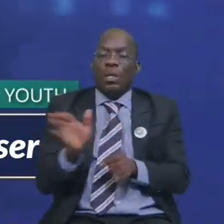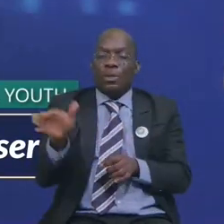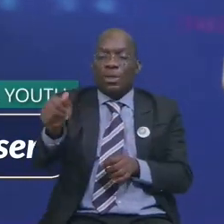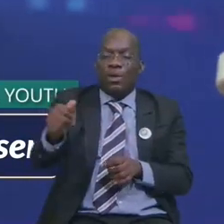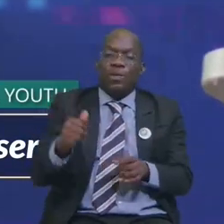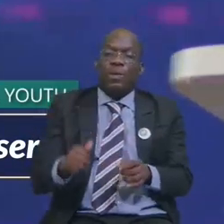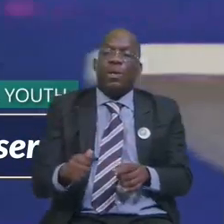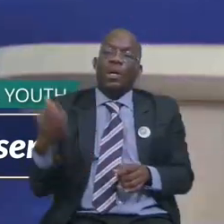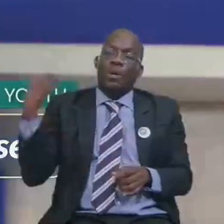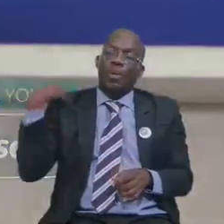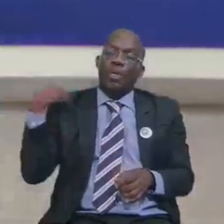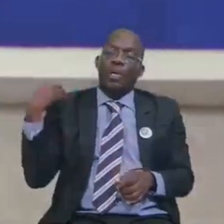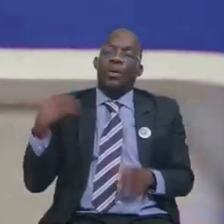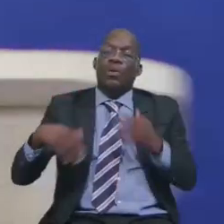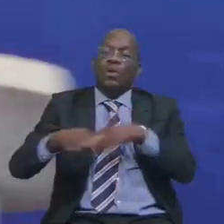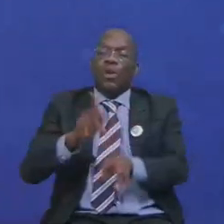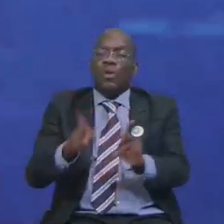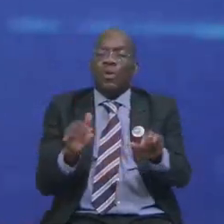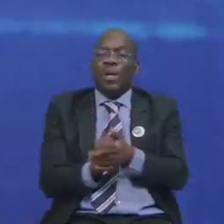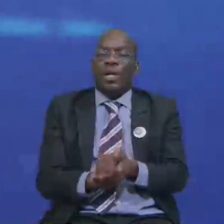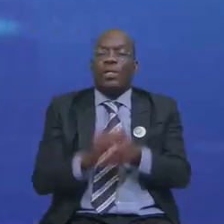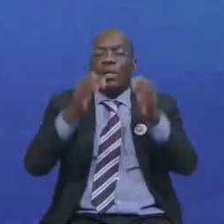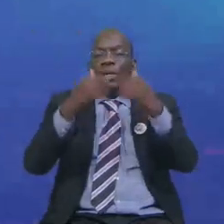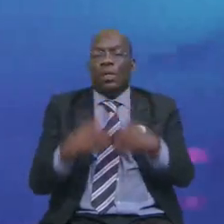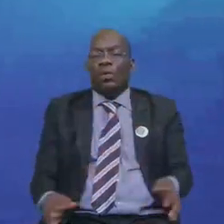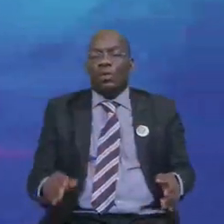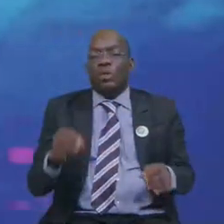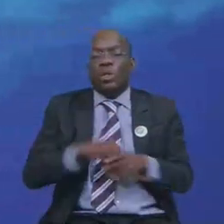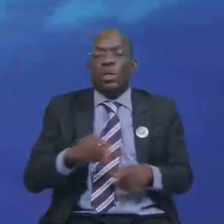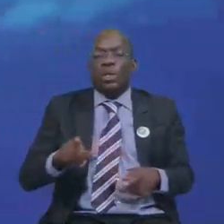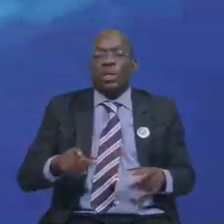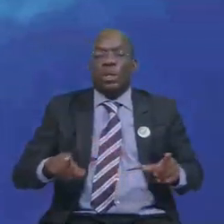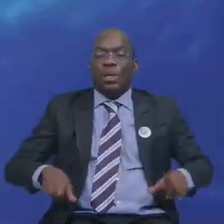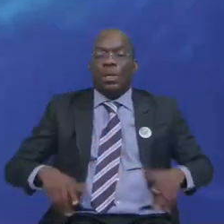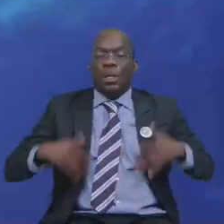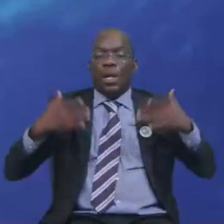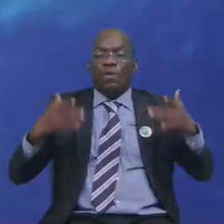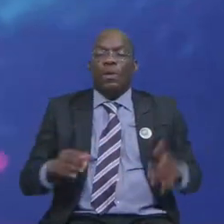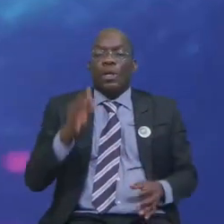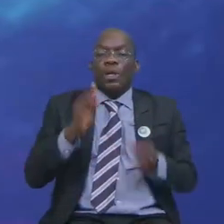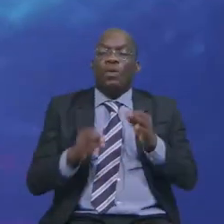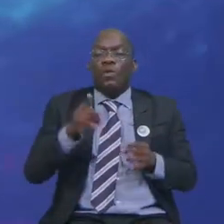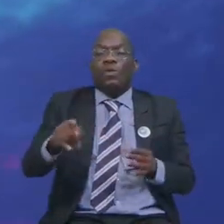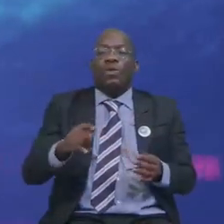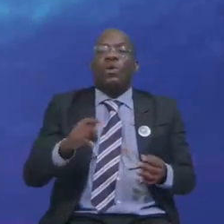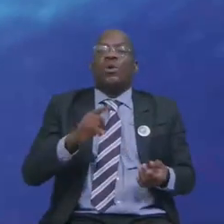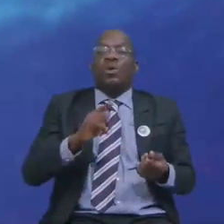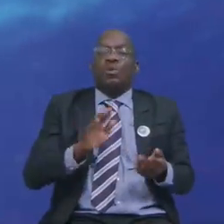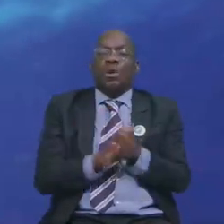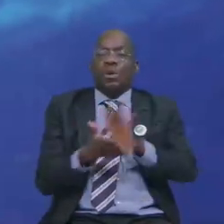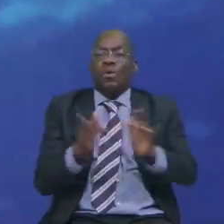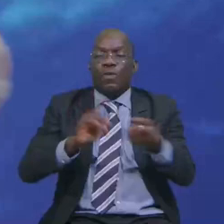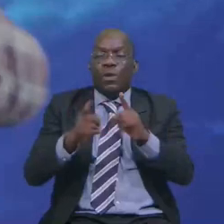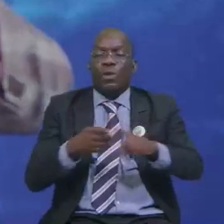perdent dans la vie et si tu te retrouves en alliance avec les seigneurs des perdants tu es foutu mais